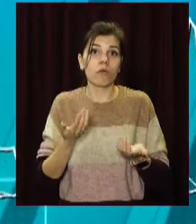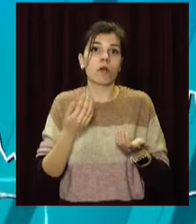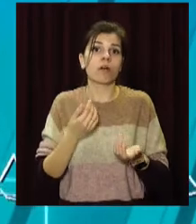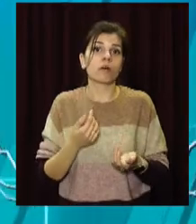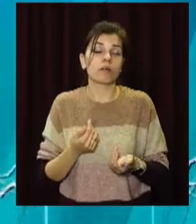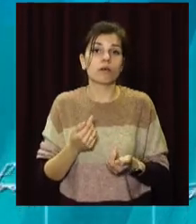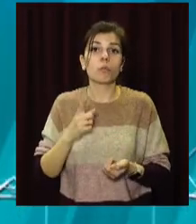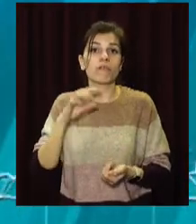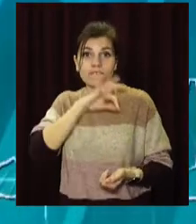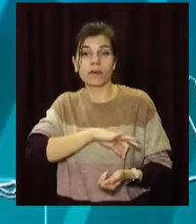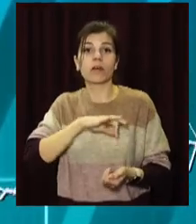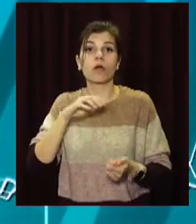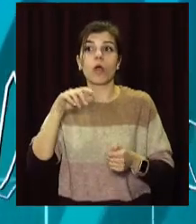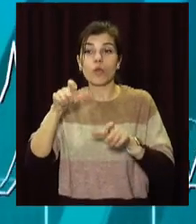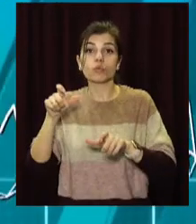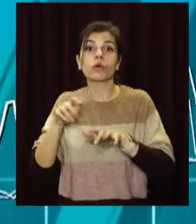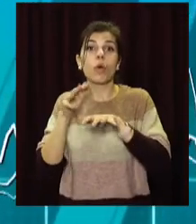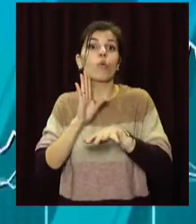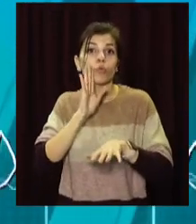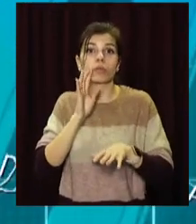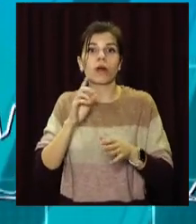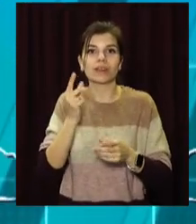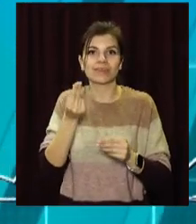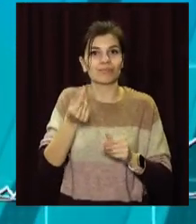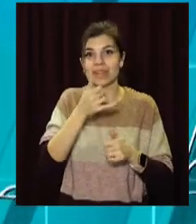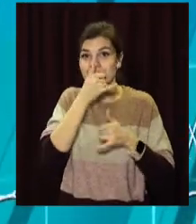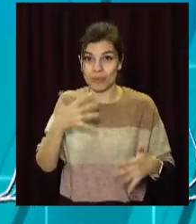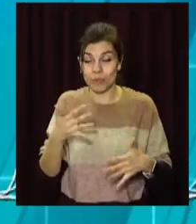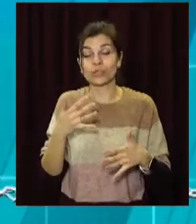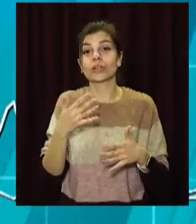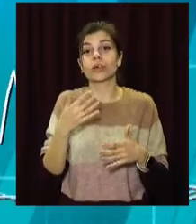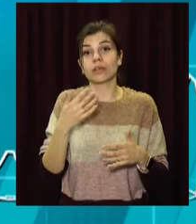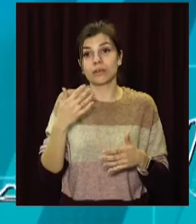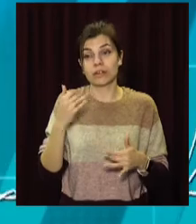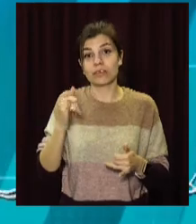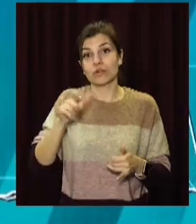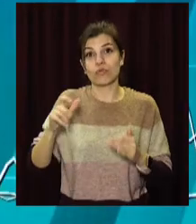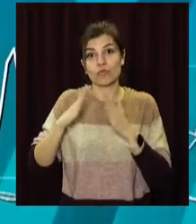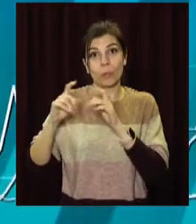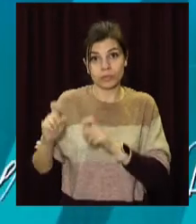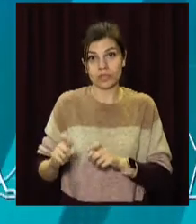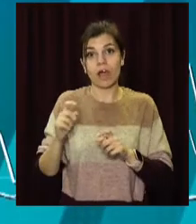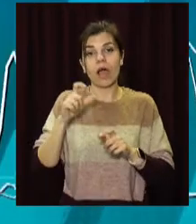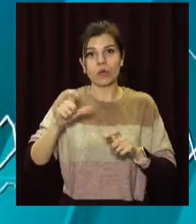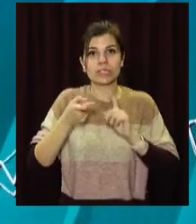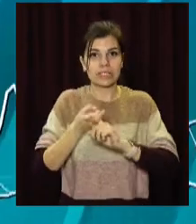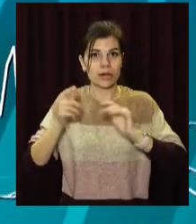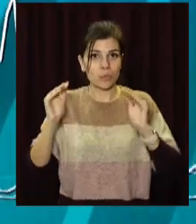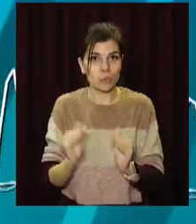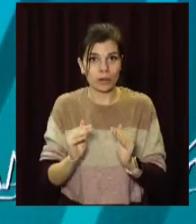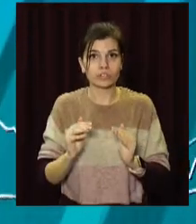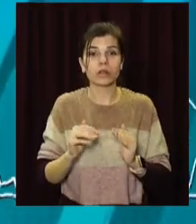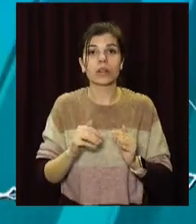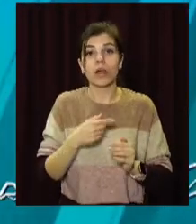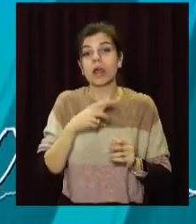наверное, может. Это решение не вступило в законную силу, я думаю, что юристы определяться будут подавать апелляцию. Ну, а уже после